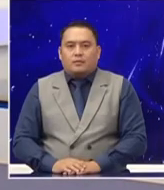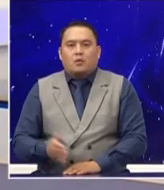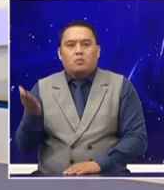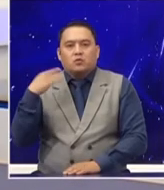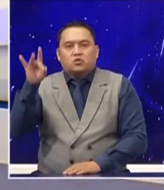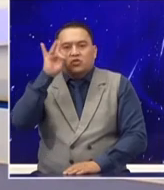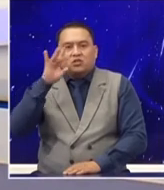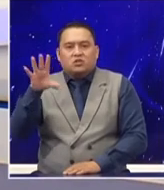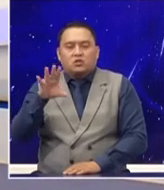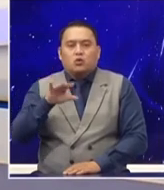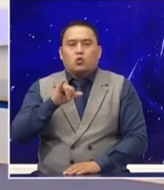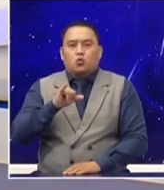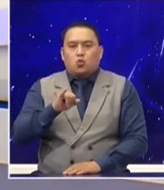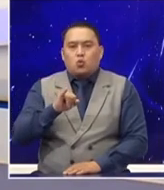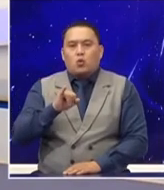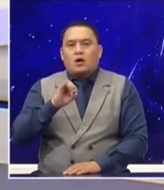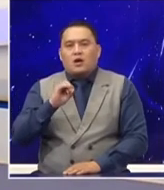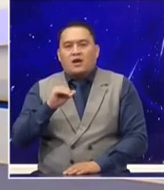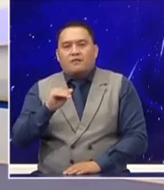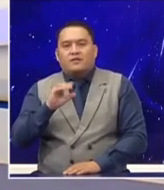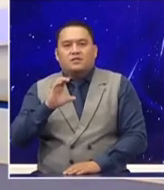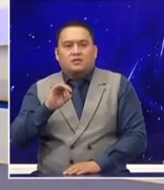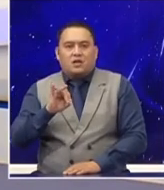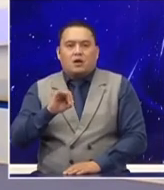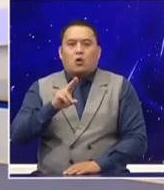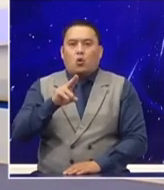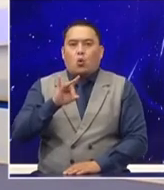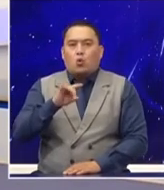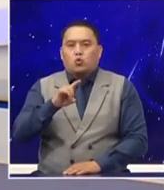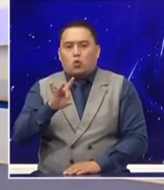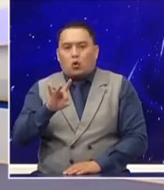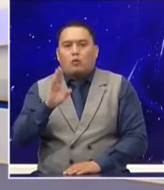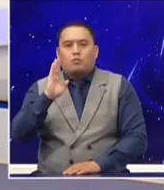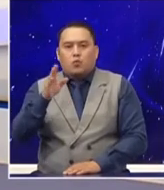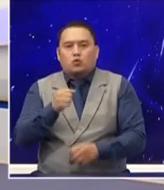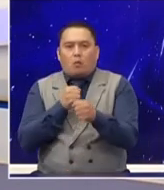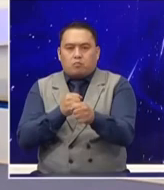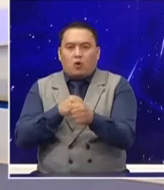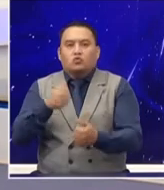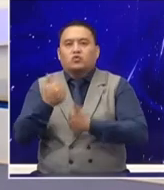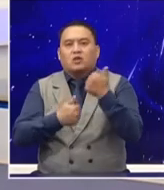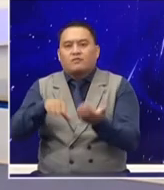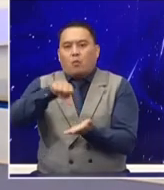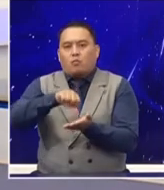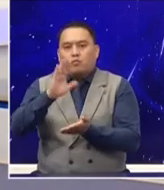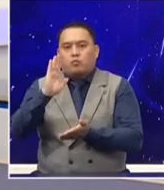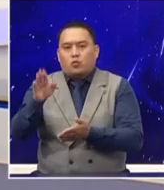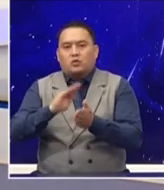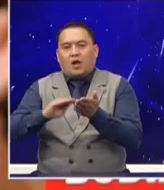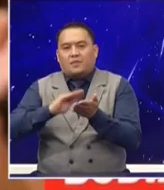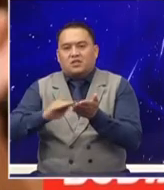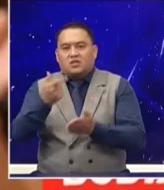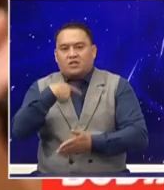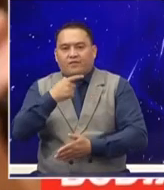Бывший чемпион UFC в 2 категориях ирландец Конор Макгрегор проведет еще 1 боксерский поединок. Об этом он написал на